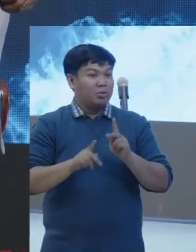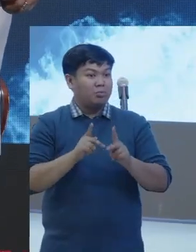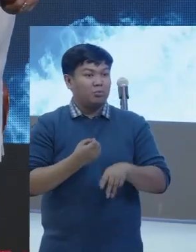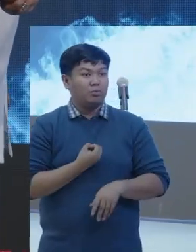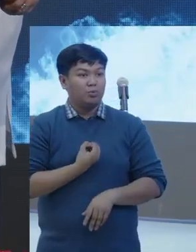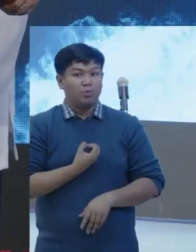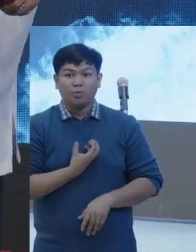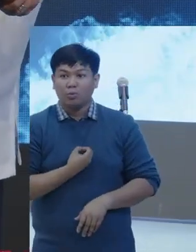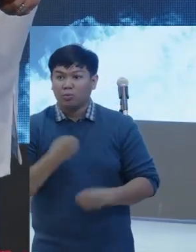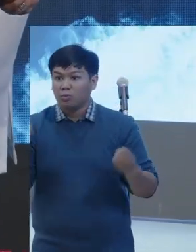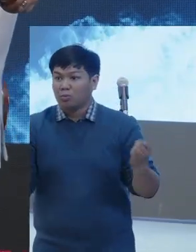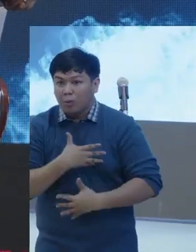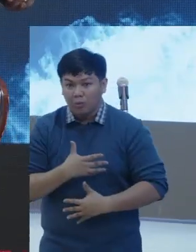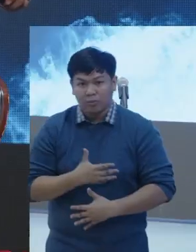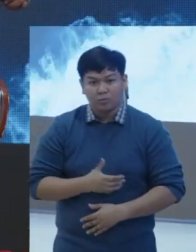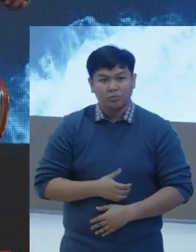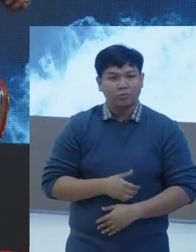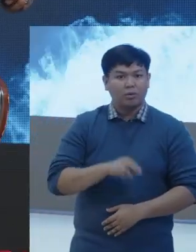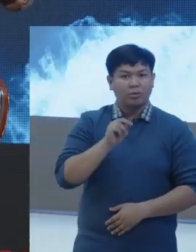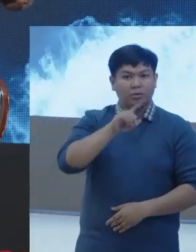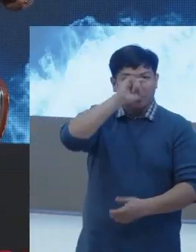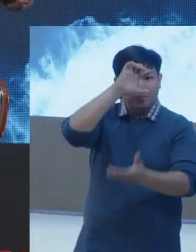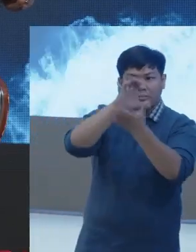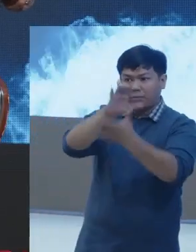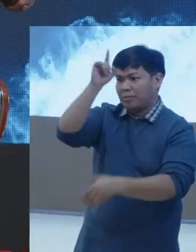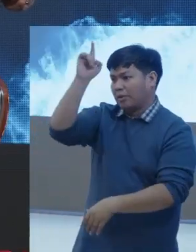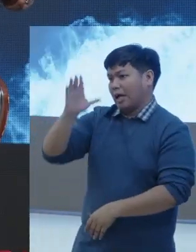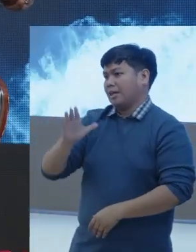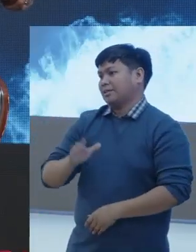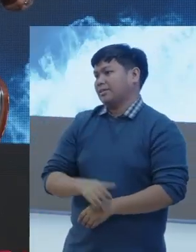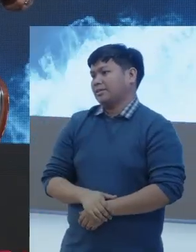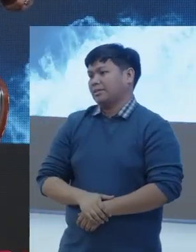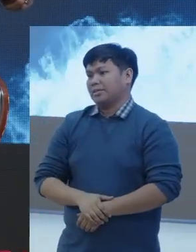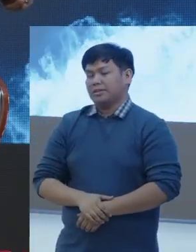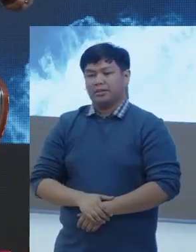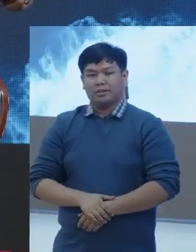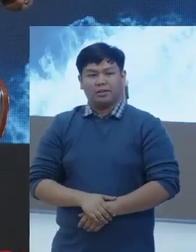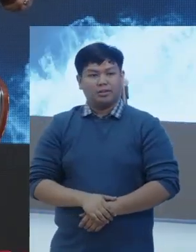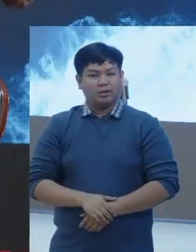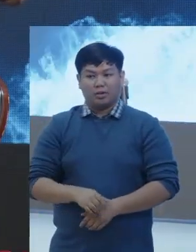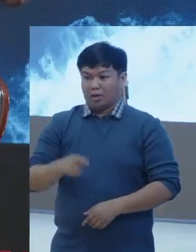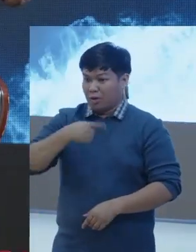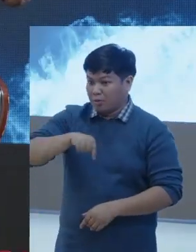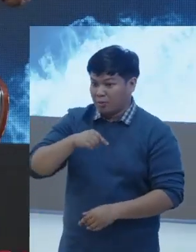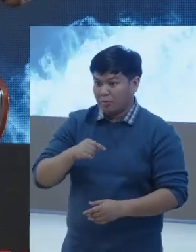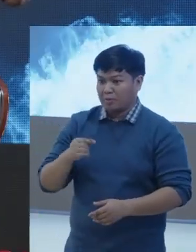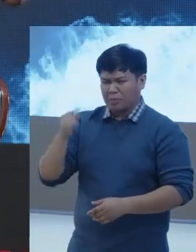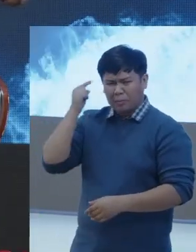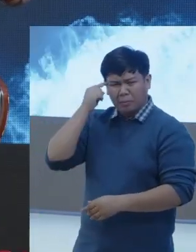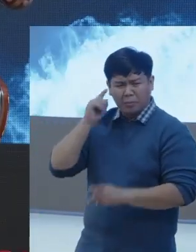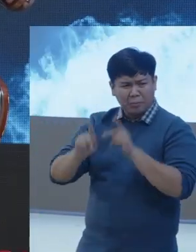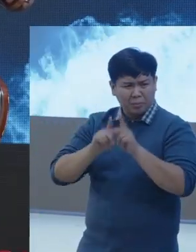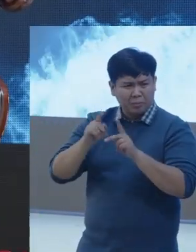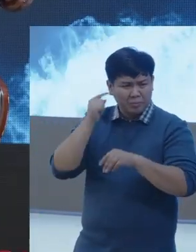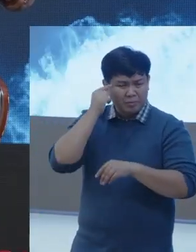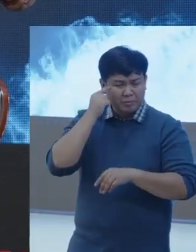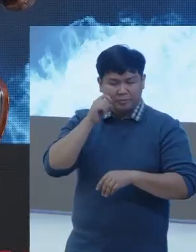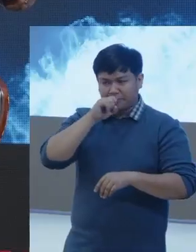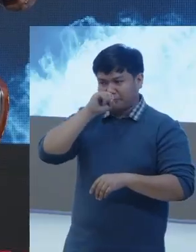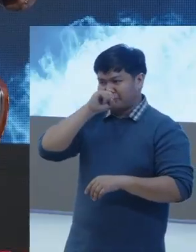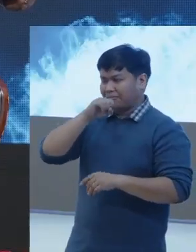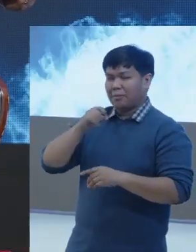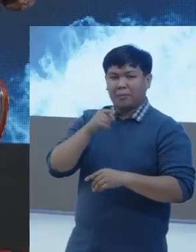Ito po ay pananampalataya na hindi inaasahan. Hindi po inaasahan. Kayo ba inasahan nyo? Na sa